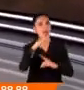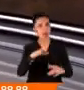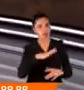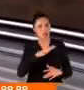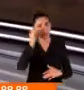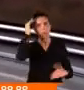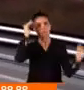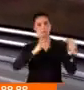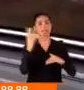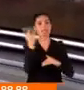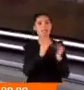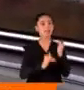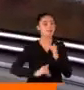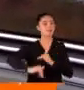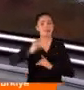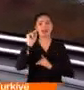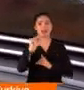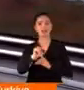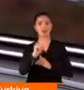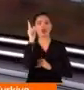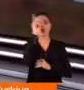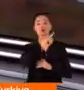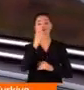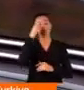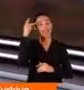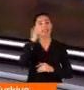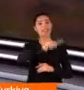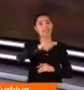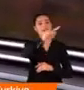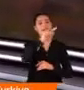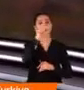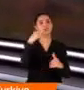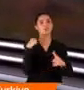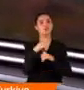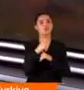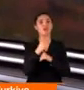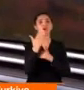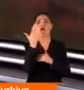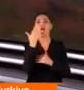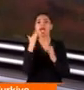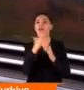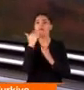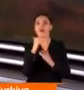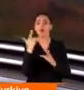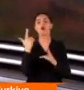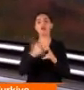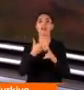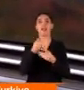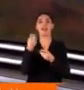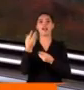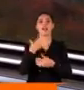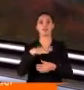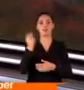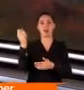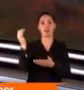ararken oltaya gelenlerin sayısı da bir hali arttı maalesef. Çünkü sahtekarlar bu kez de olmayan evleri kiralamaya kalkıp bir de